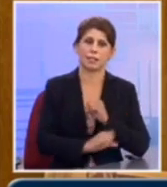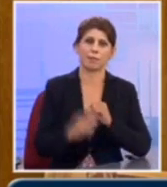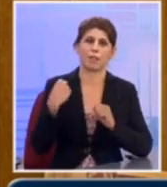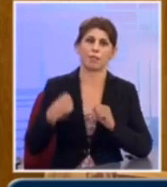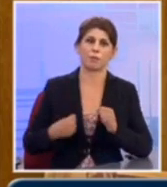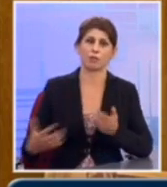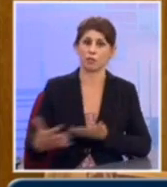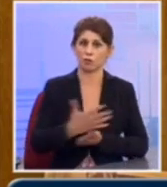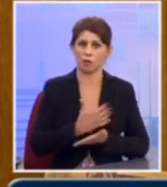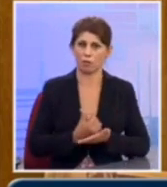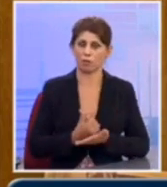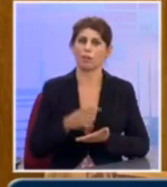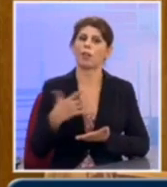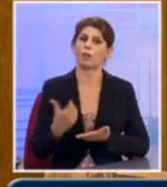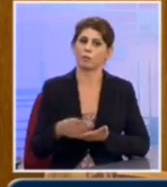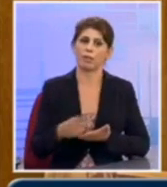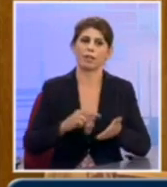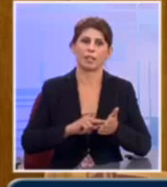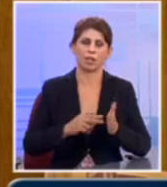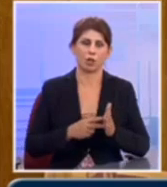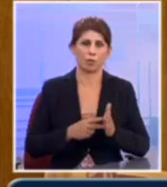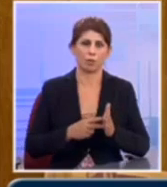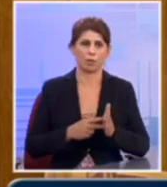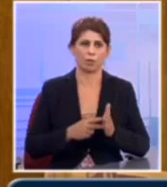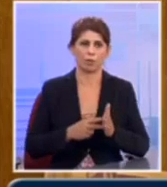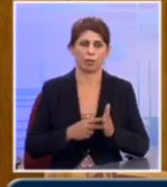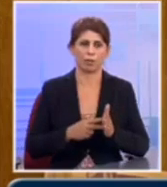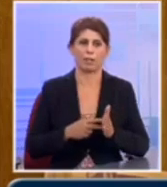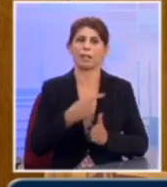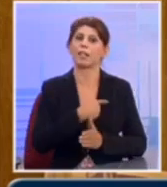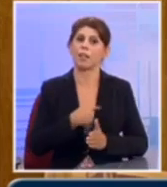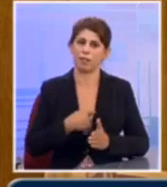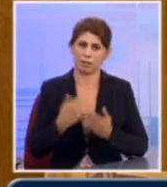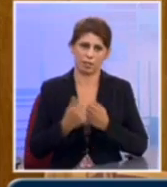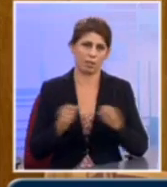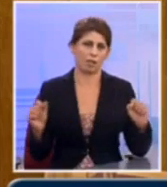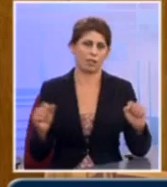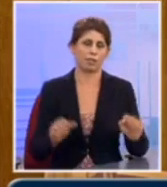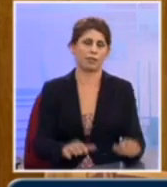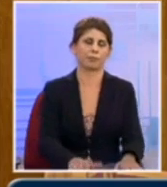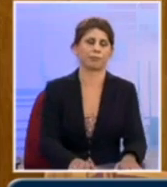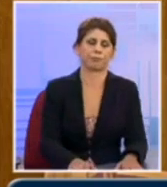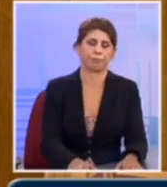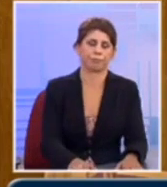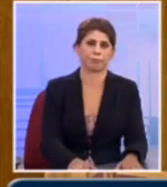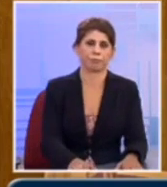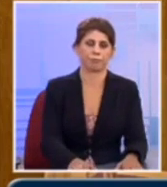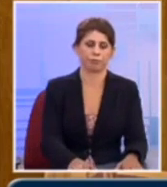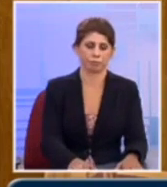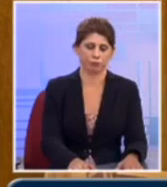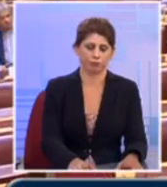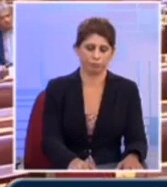δημοσίων εσόδων η οποία έχει οικονομική και διοικητική αυτοτέλεια